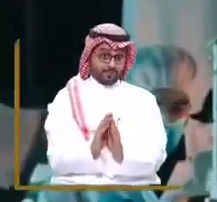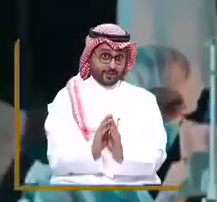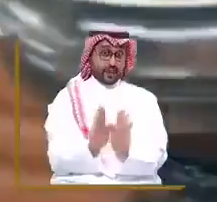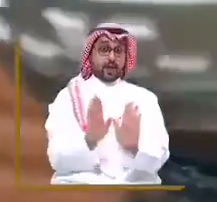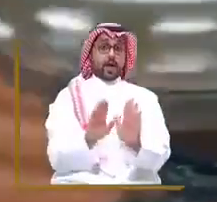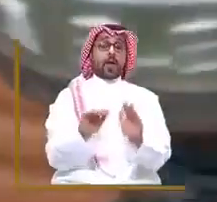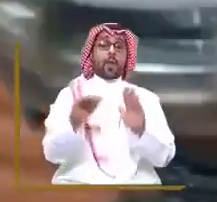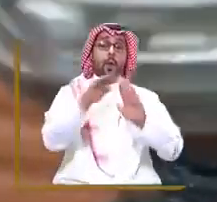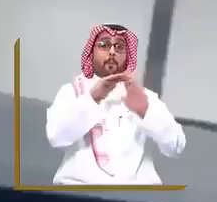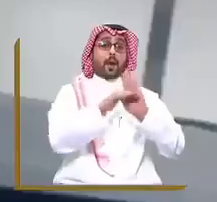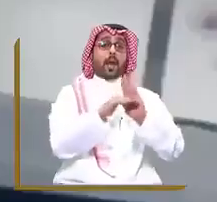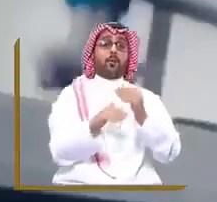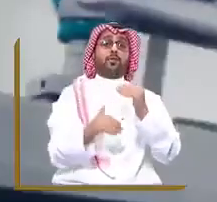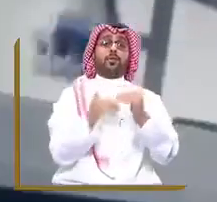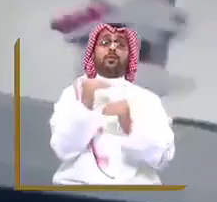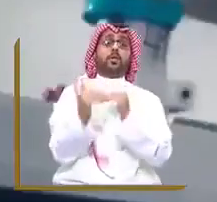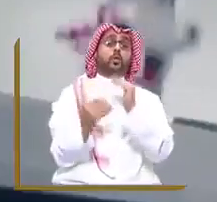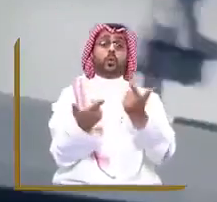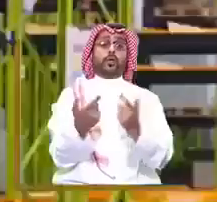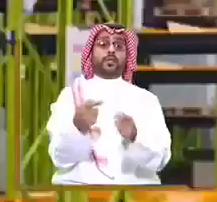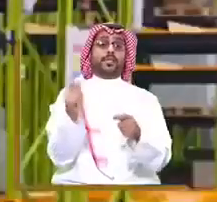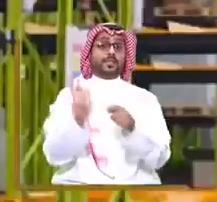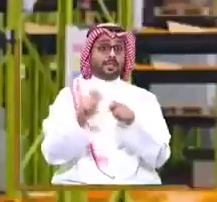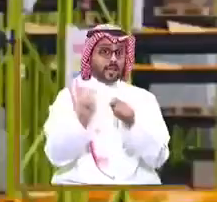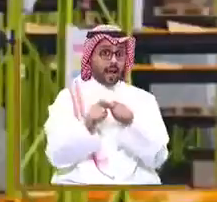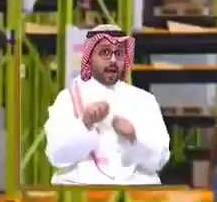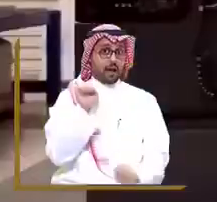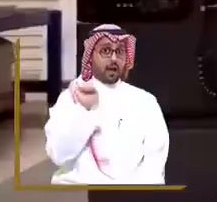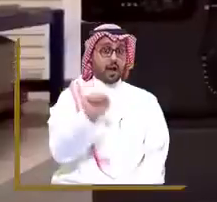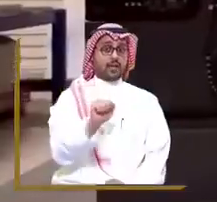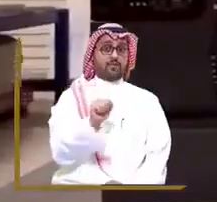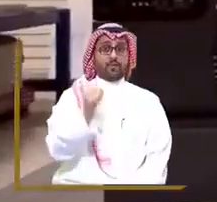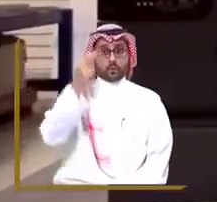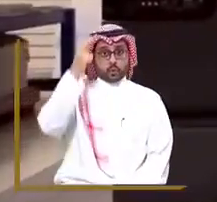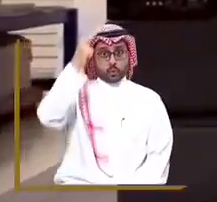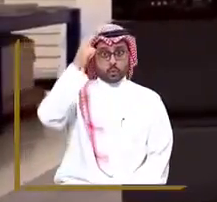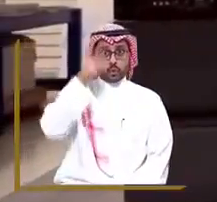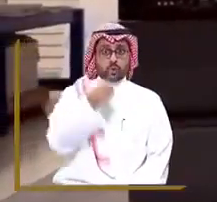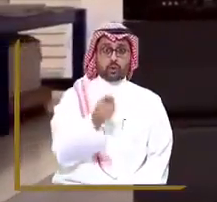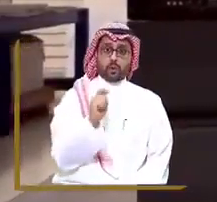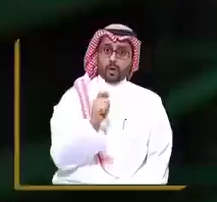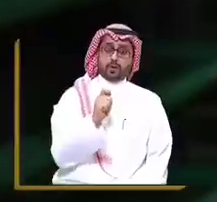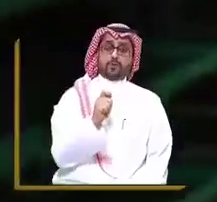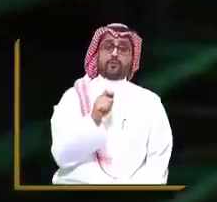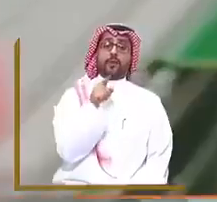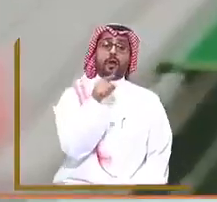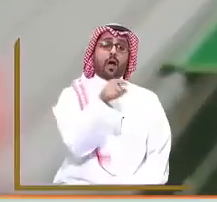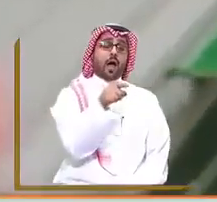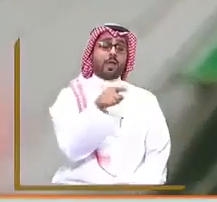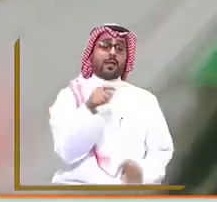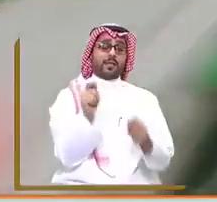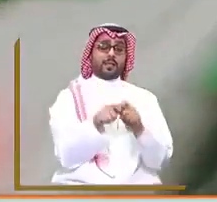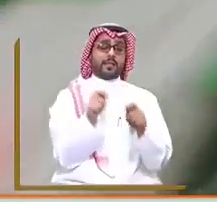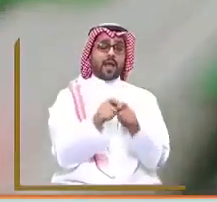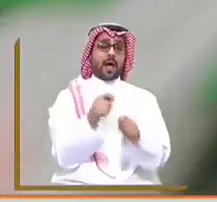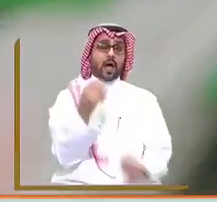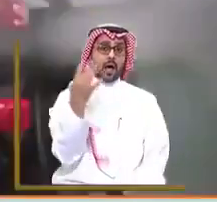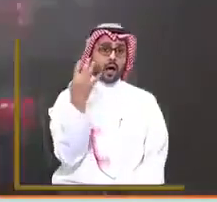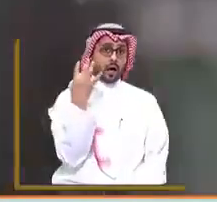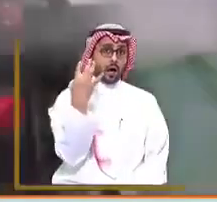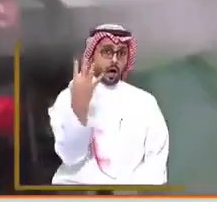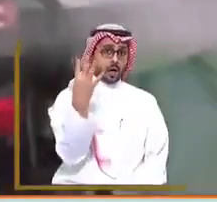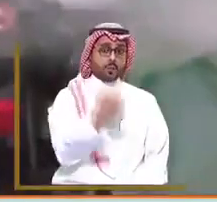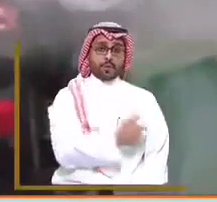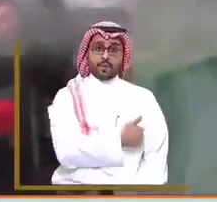وفقاً لبرنامج تطوير الصناعة الوطنية والخدمات اللوجستية. الثورة الصناعية الرابعة